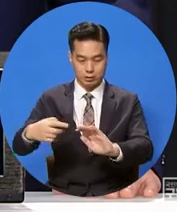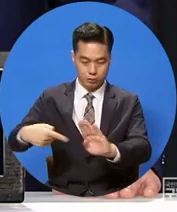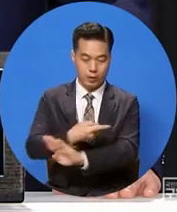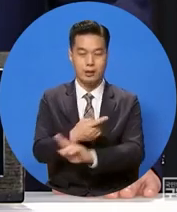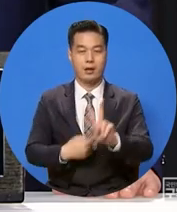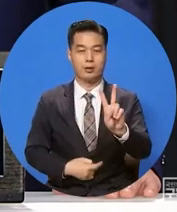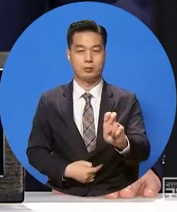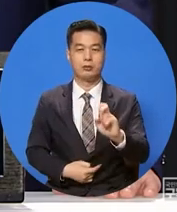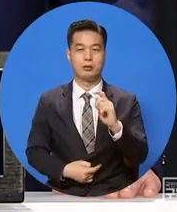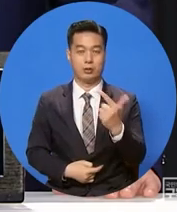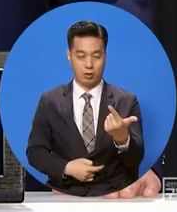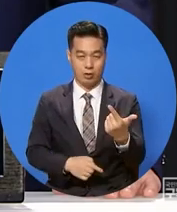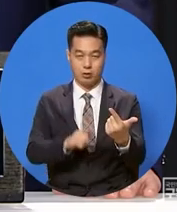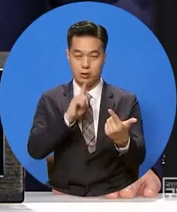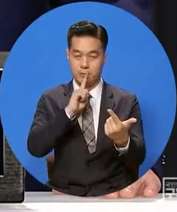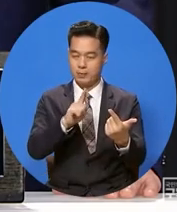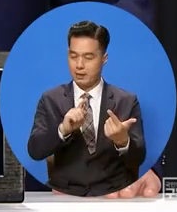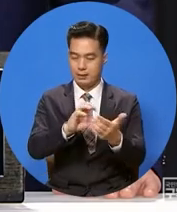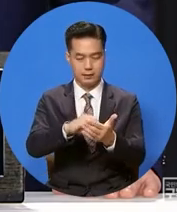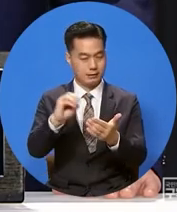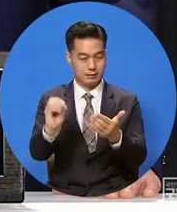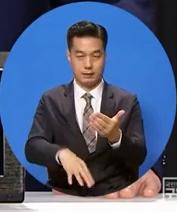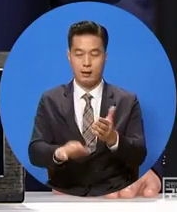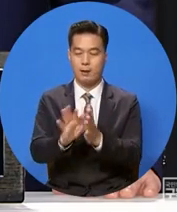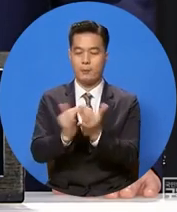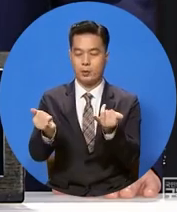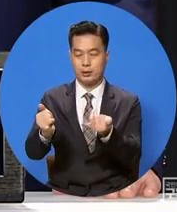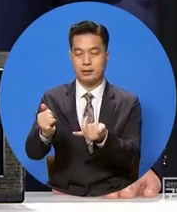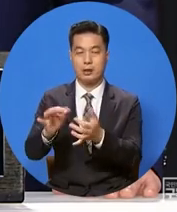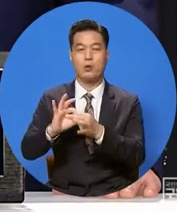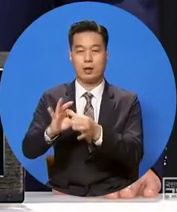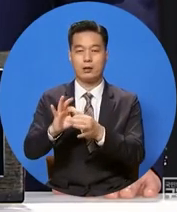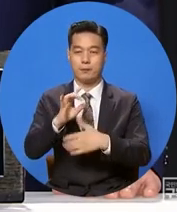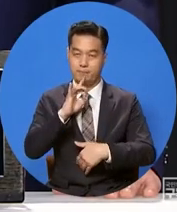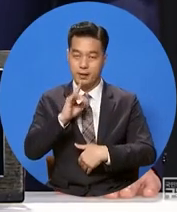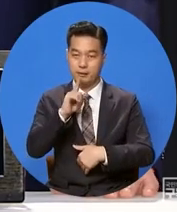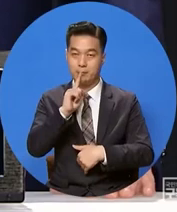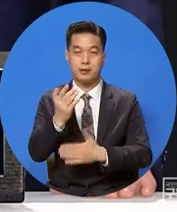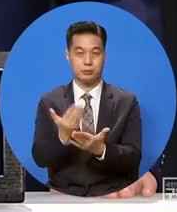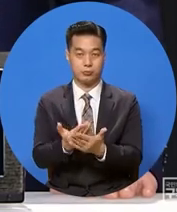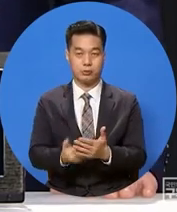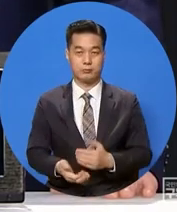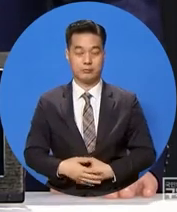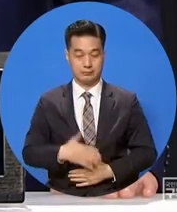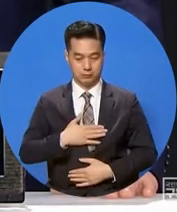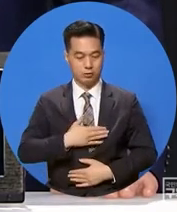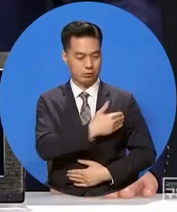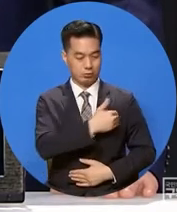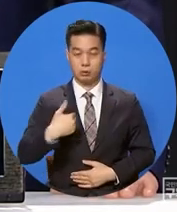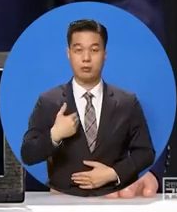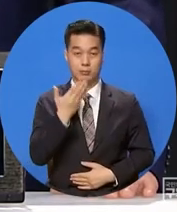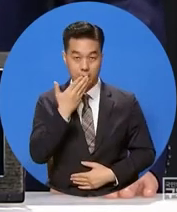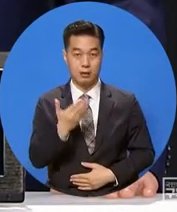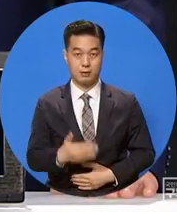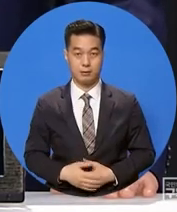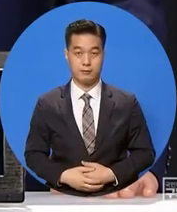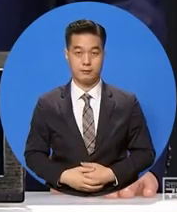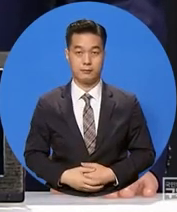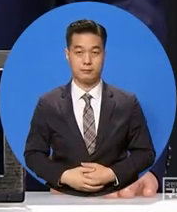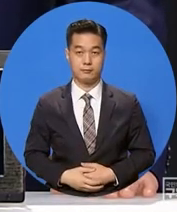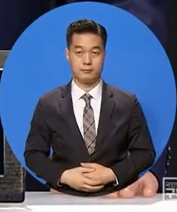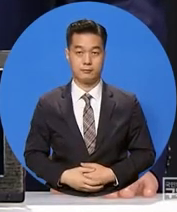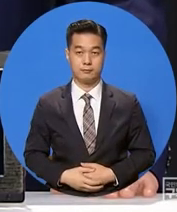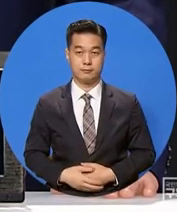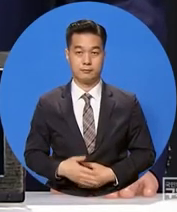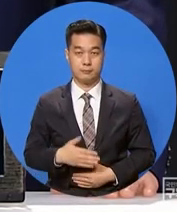26건의 문제는 내가 거론치 않겠습니다. 네. 본인 문제에 대해서 한번 말씀해 보시죠. 뭐 저는 떳떳합니다. 네.